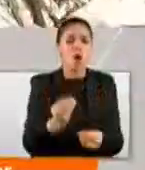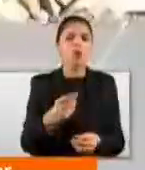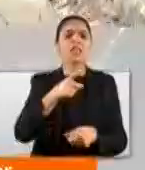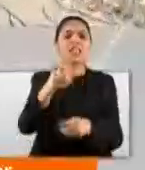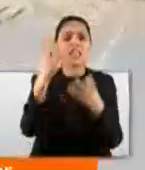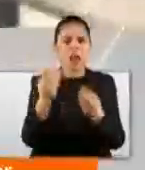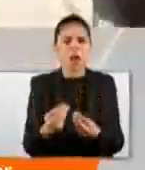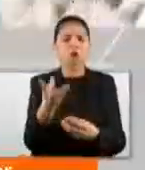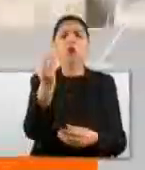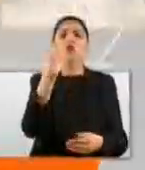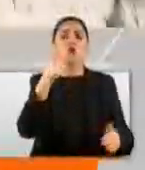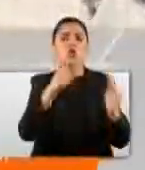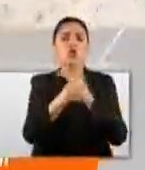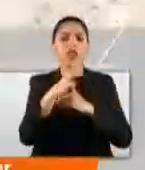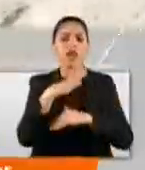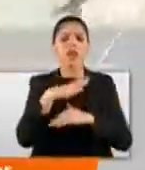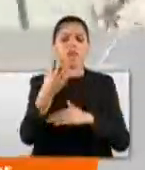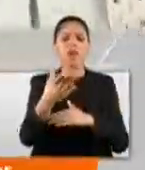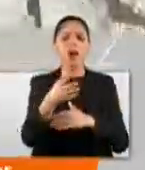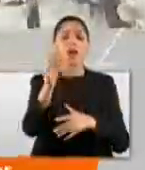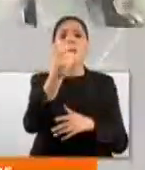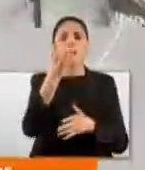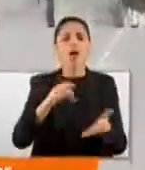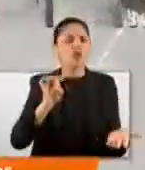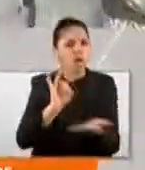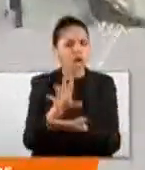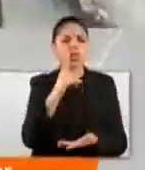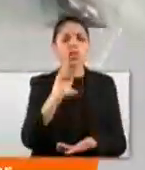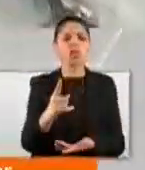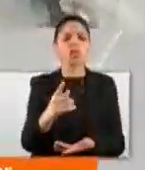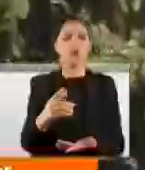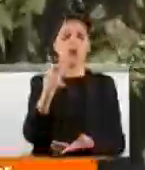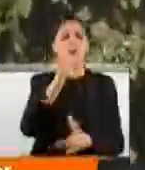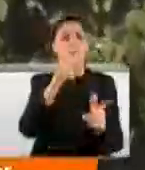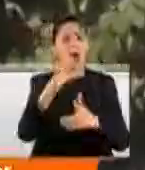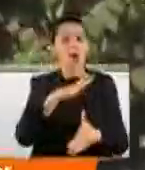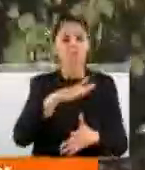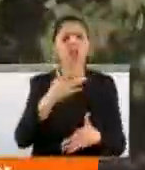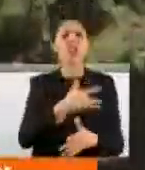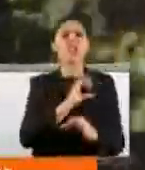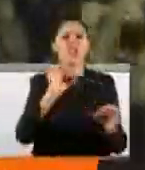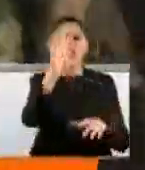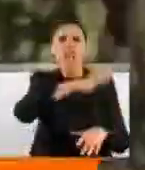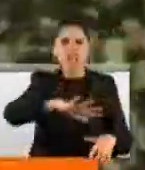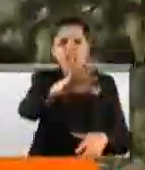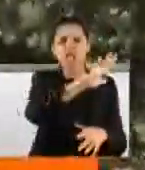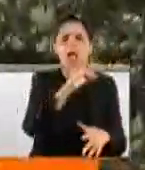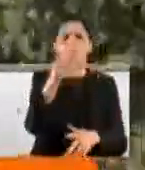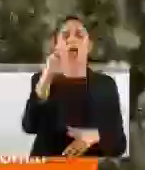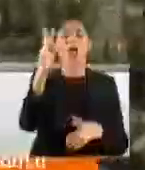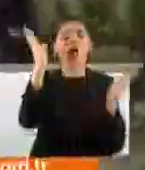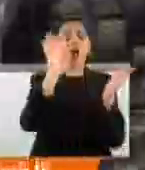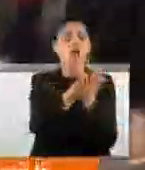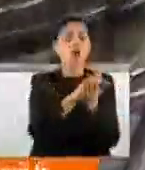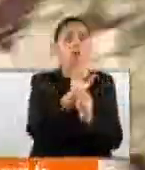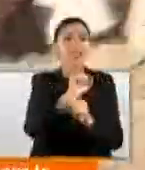şikayet ediyorlar yani. Bahçeden çıkardın. Bakmayın. Yani havlıyor. Caniler sadece köpeklere zarar vermekle